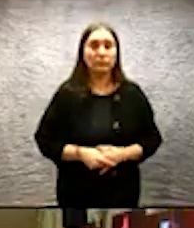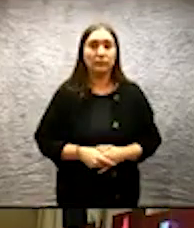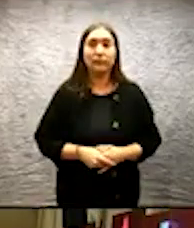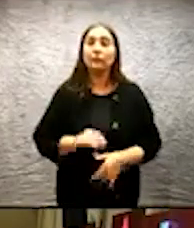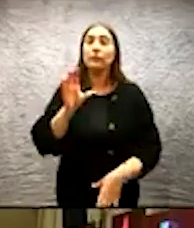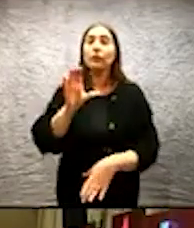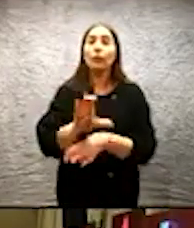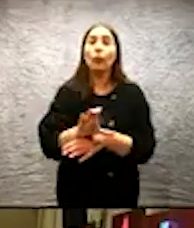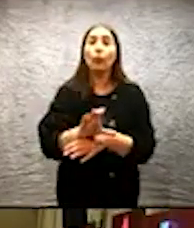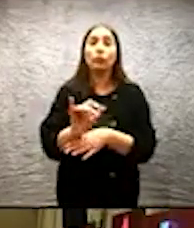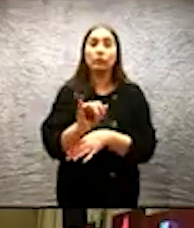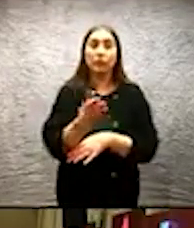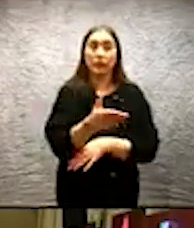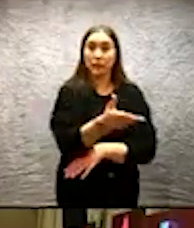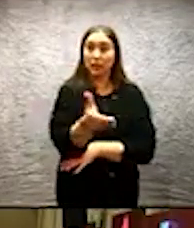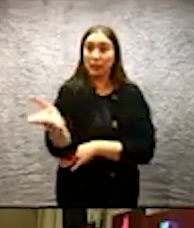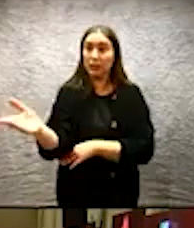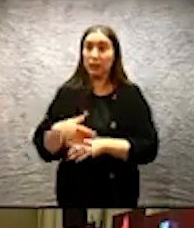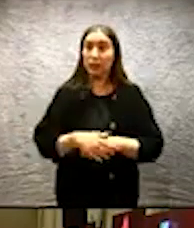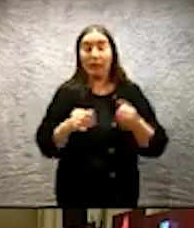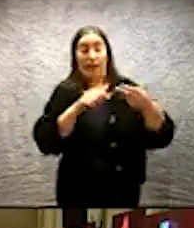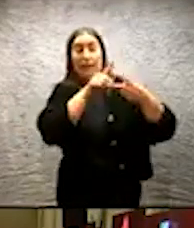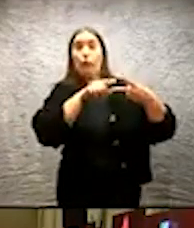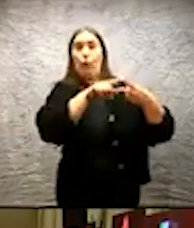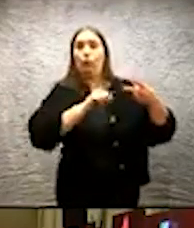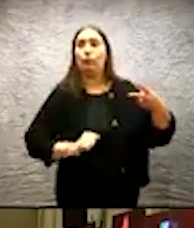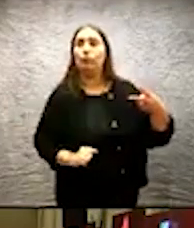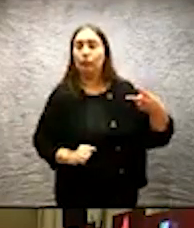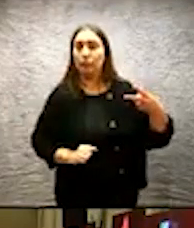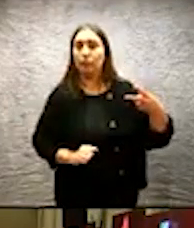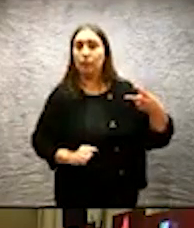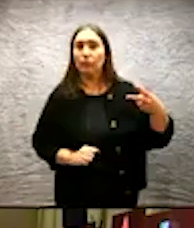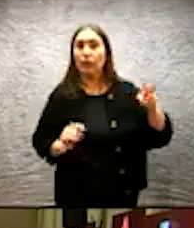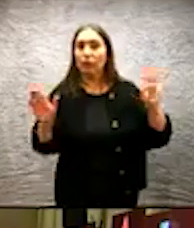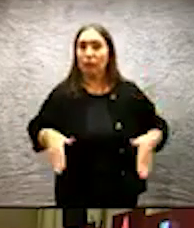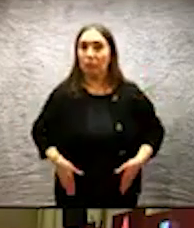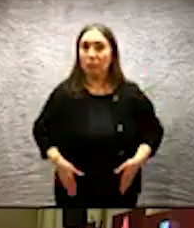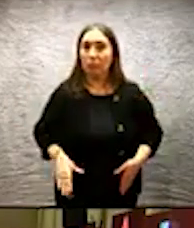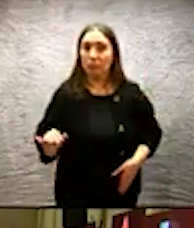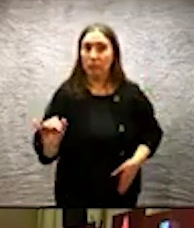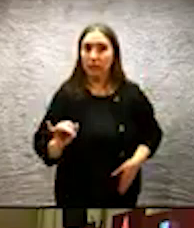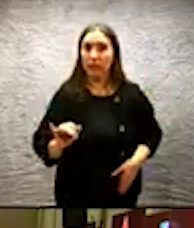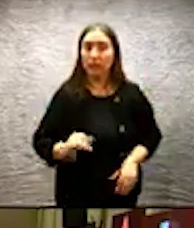Qui est contre cette délibération ? Enfin, ces deux délibérations. Qui s'abstient ?